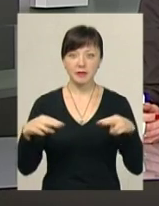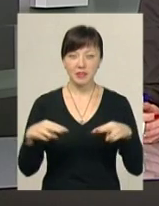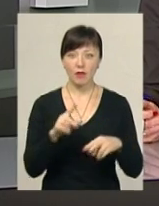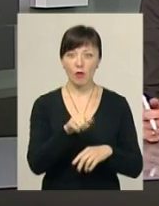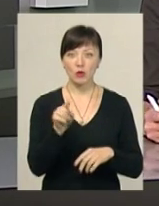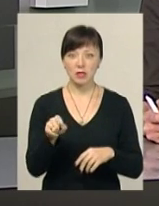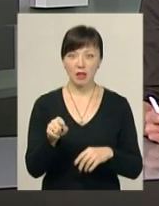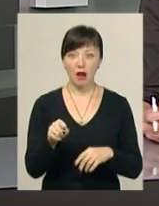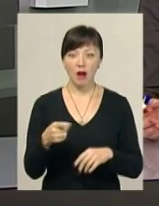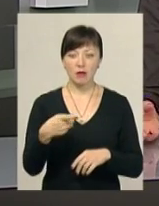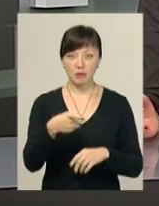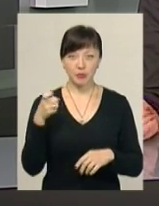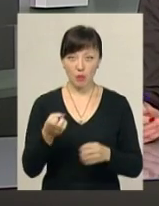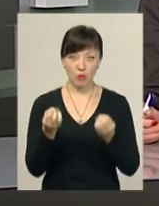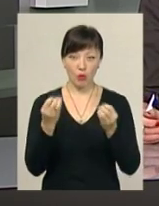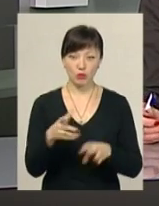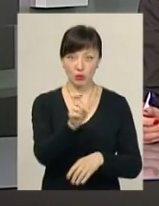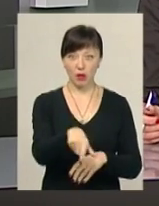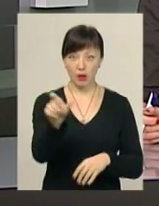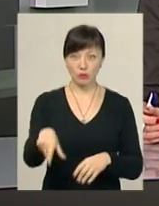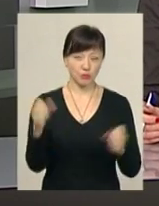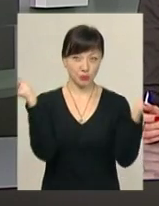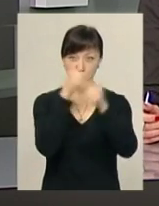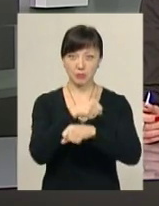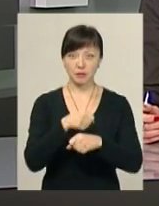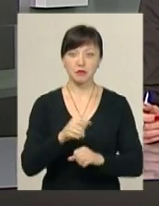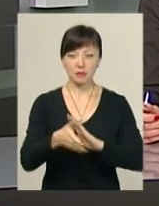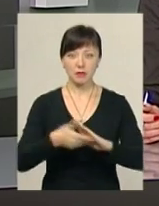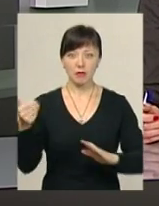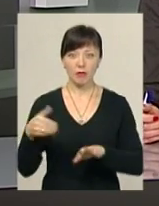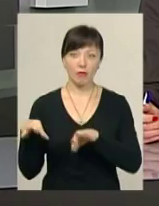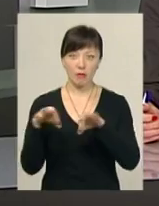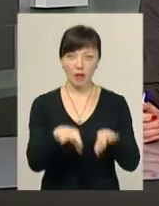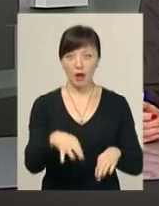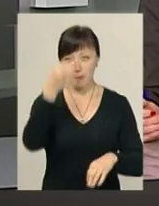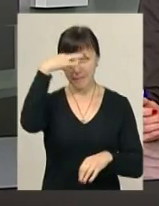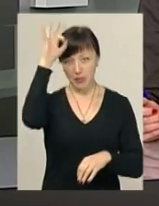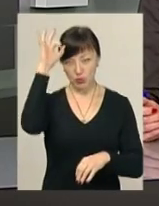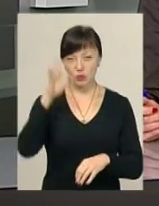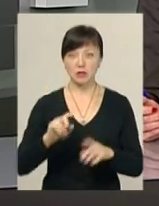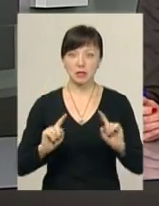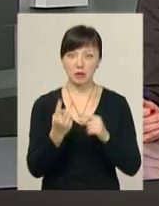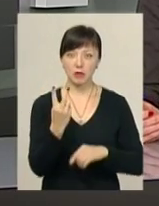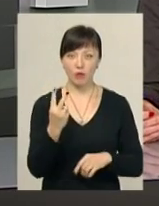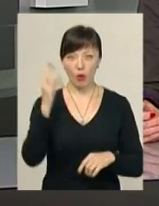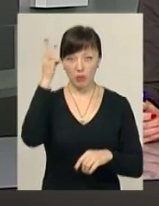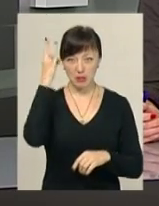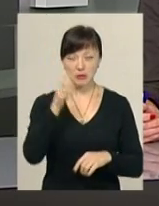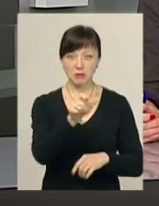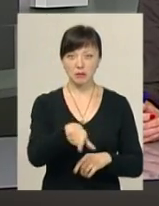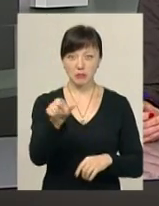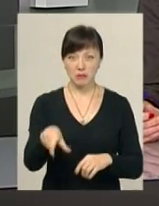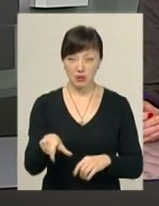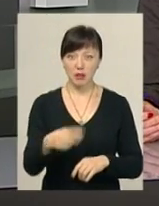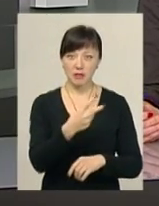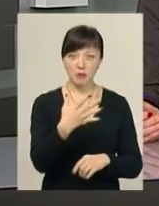вони випускали набої просто по людях навмання. На виклик приїхали патрульні. Вони одразу затримали двох хмельницьких стрілків, одному із